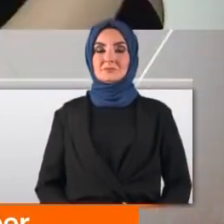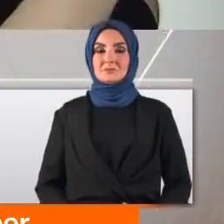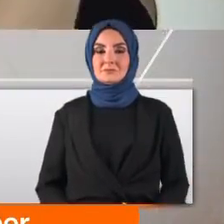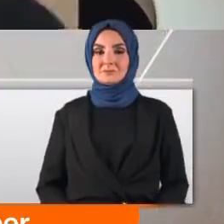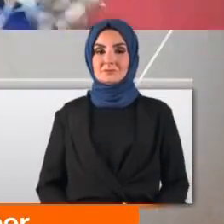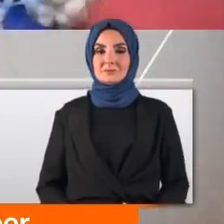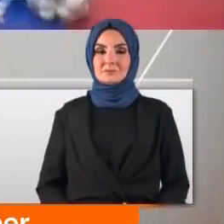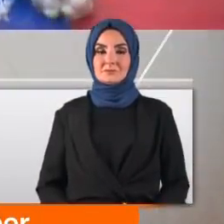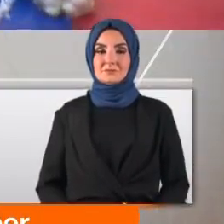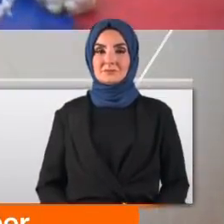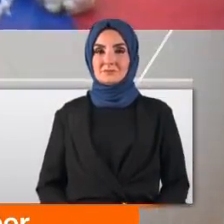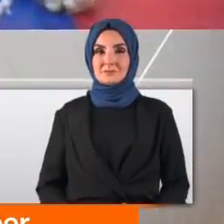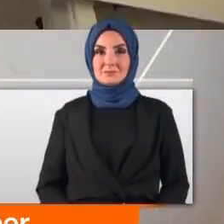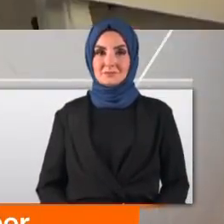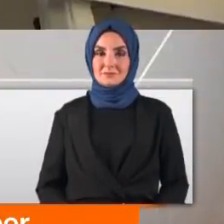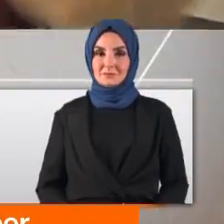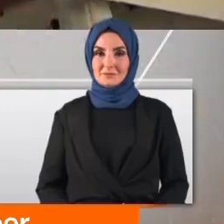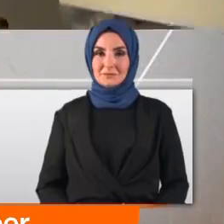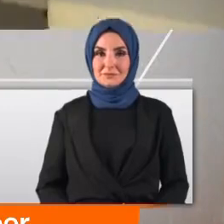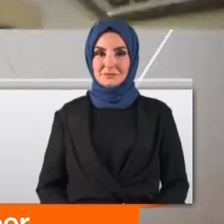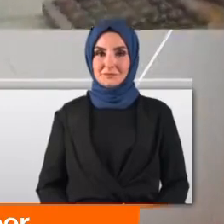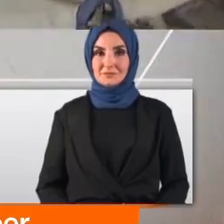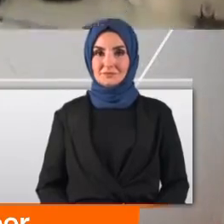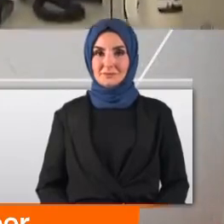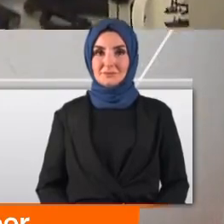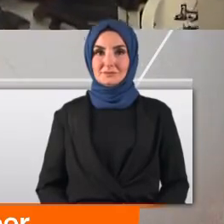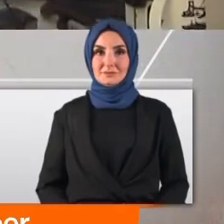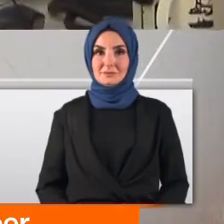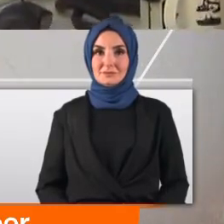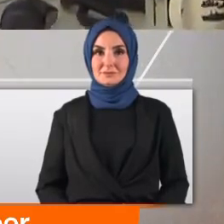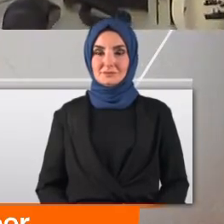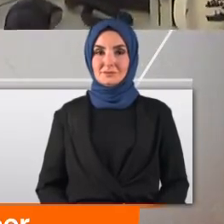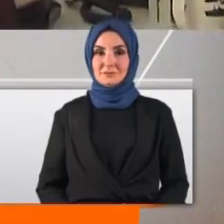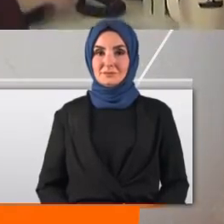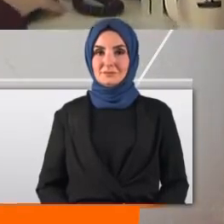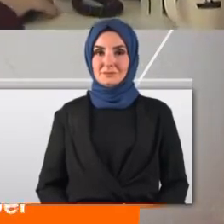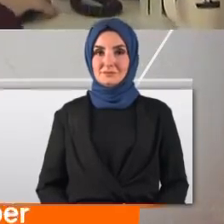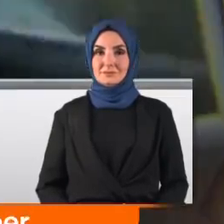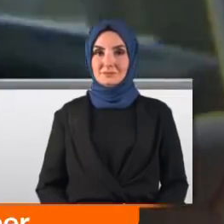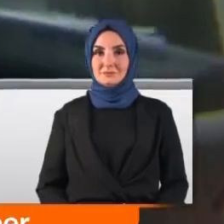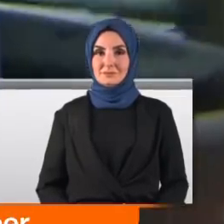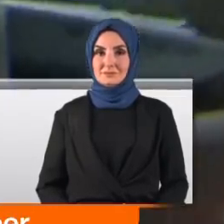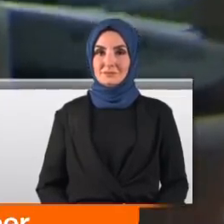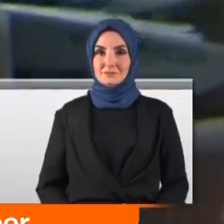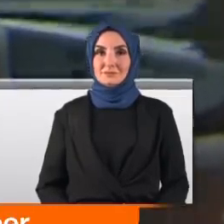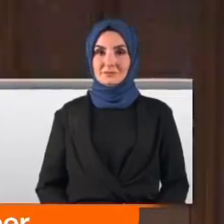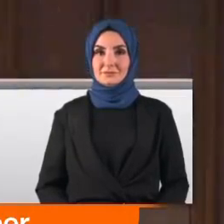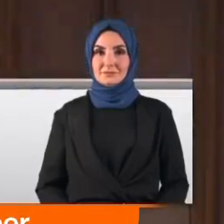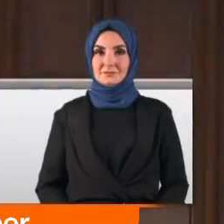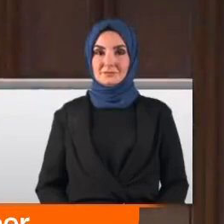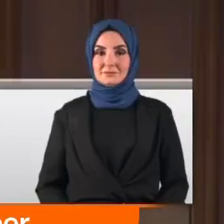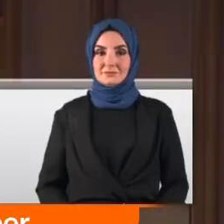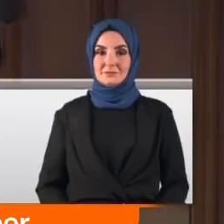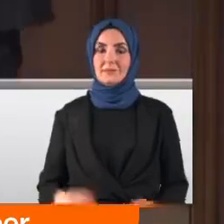Hiçbir vatandaşımızın enflasyonun altında ezilmesine izin vermeyeceğiz.